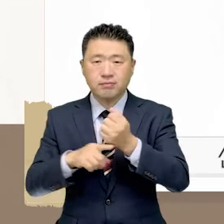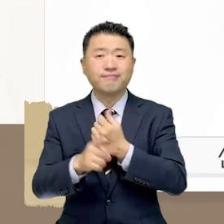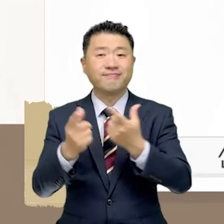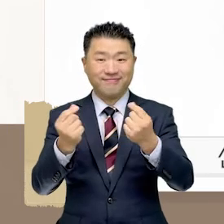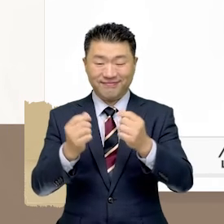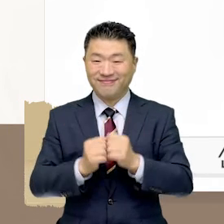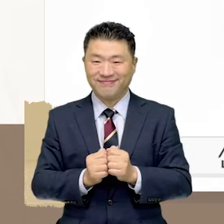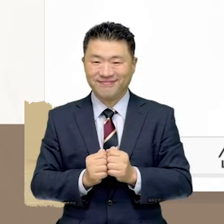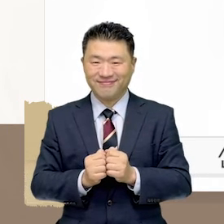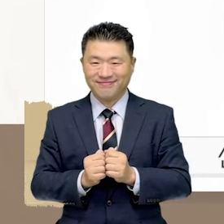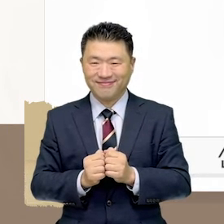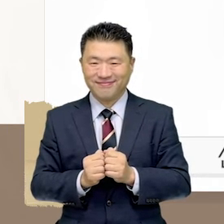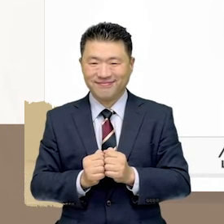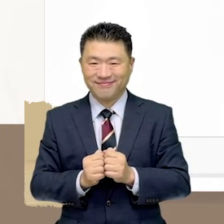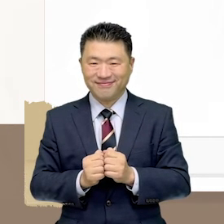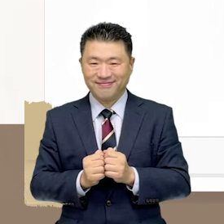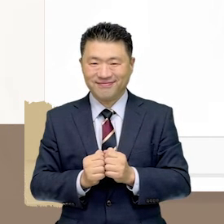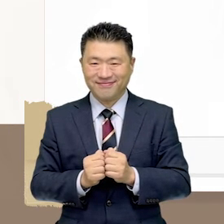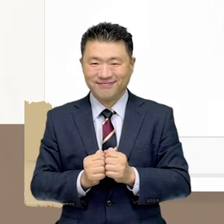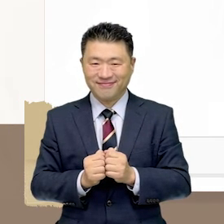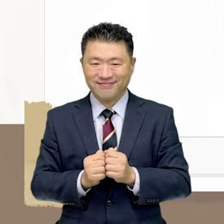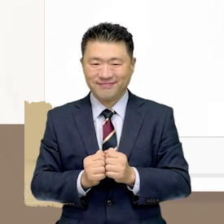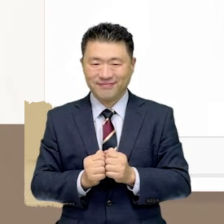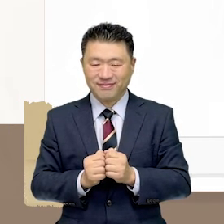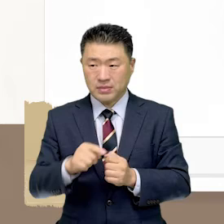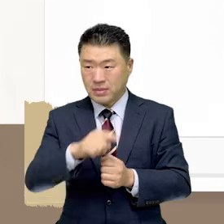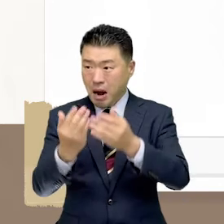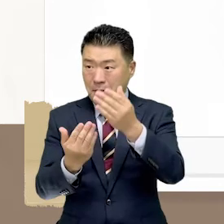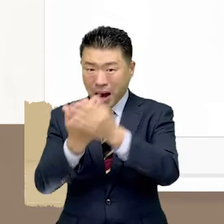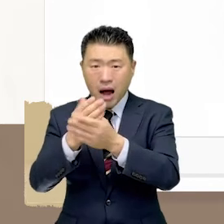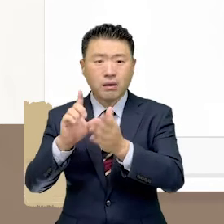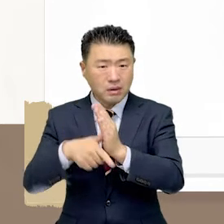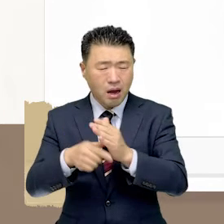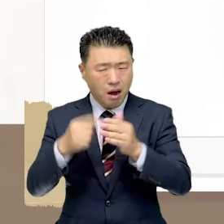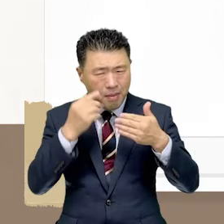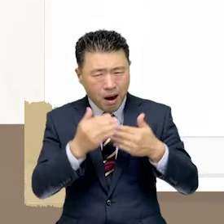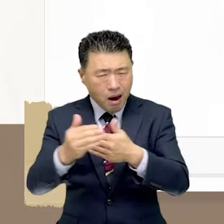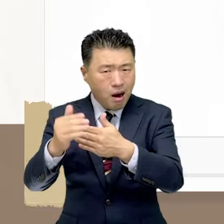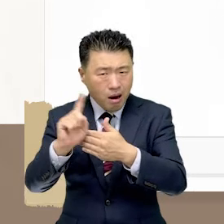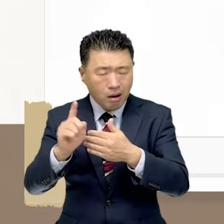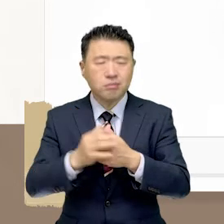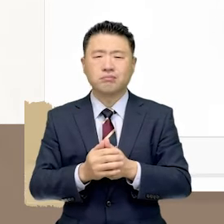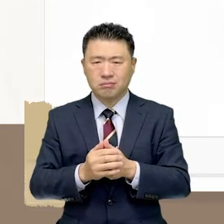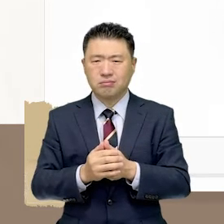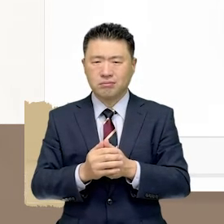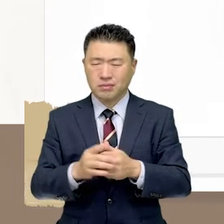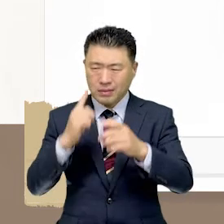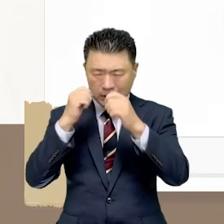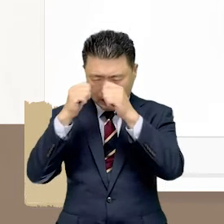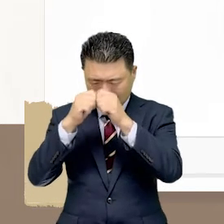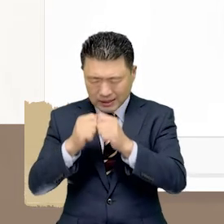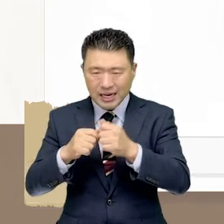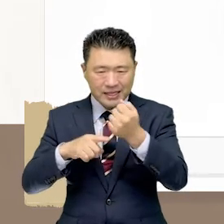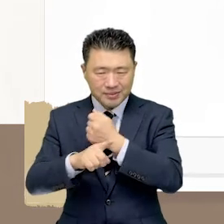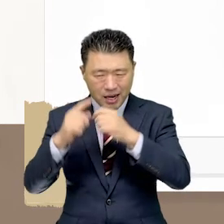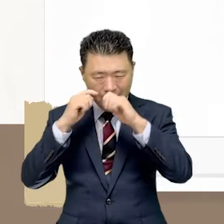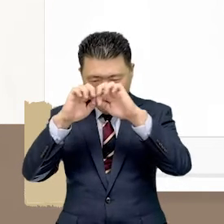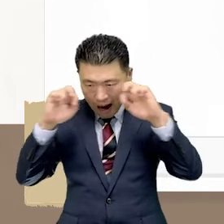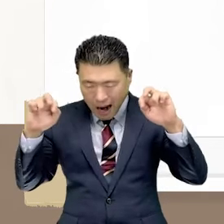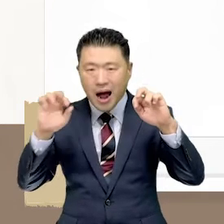의미를 정의합니다. 산업재해 발생 과정을 살펴보면 산업안전의 구체적인 의미를 살펴볼 수